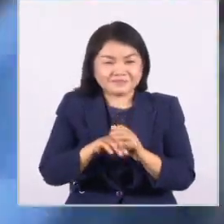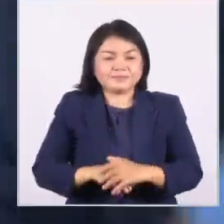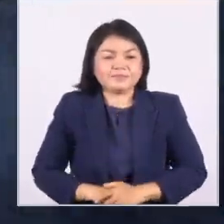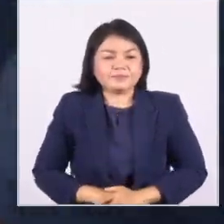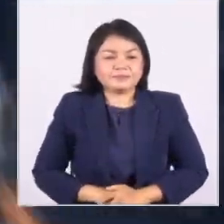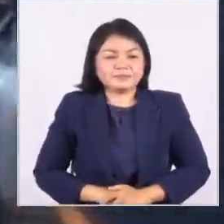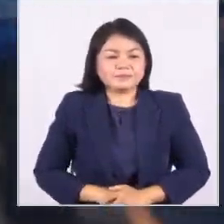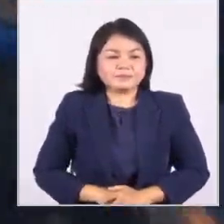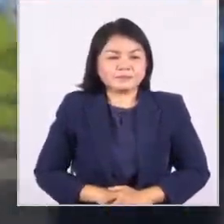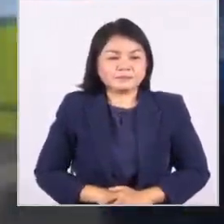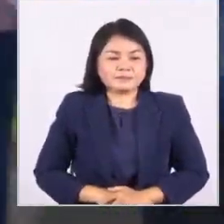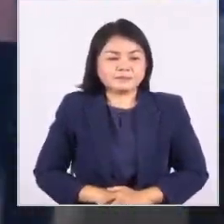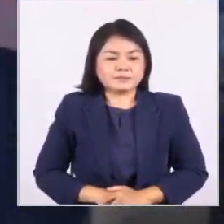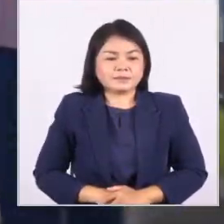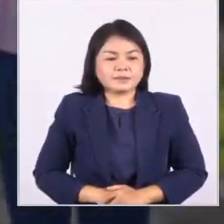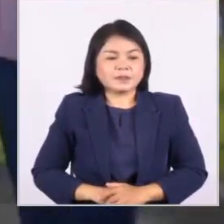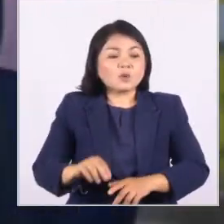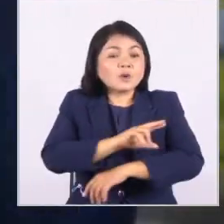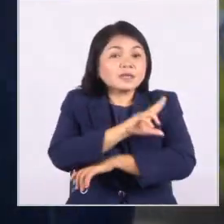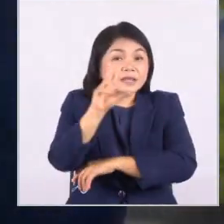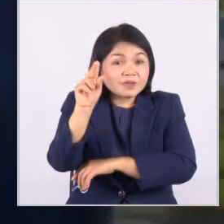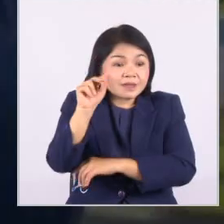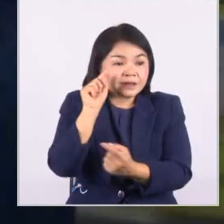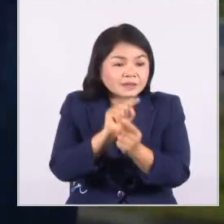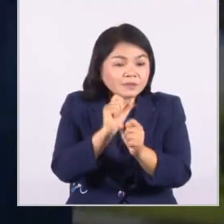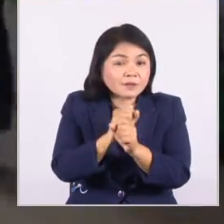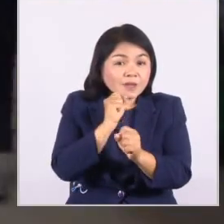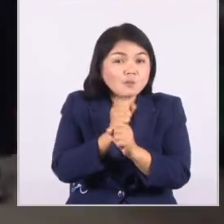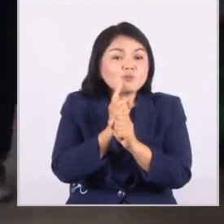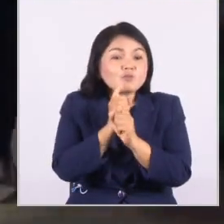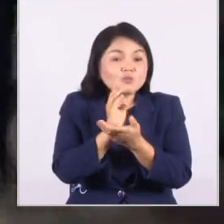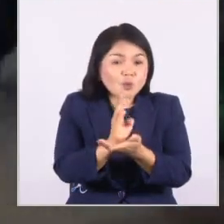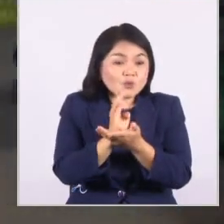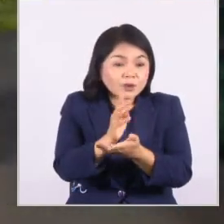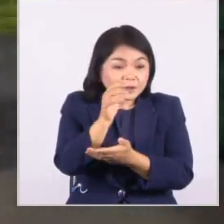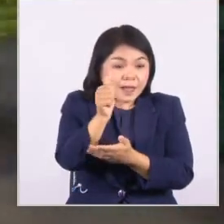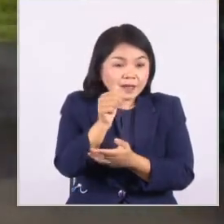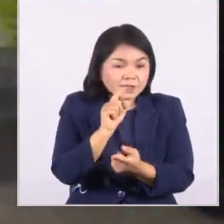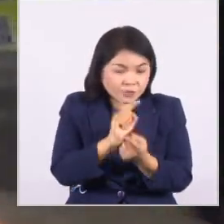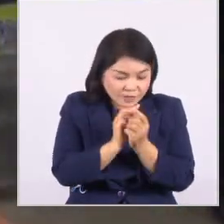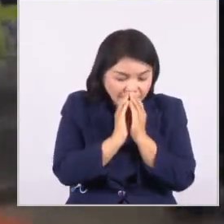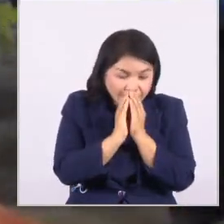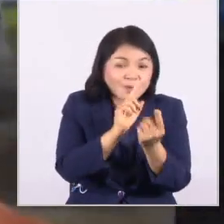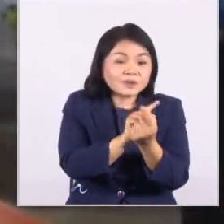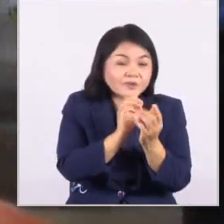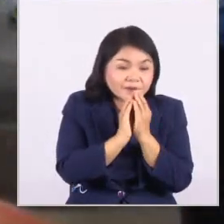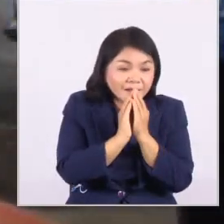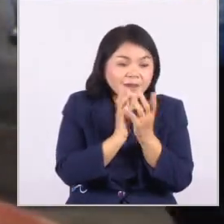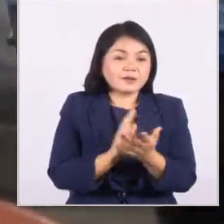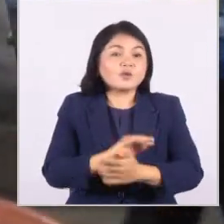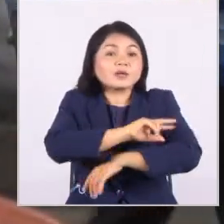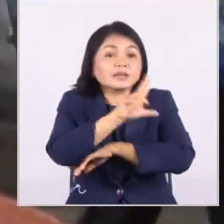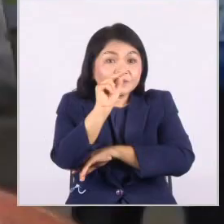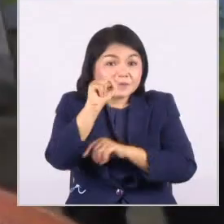สิทธิ์นิสานะครับมาดูตอนอยู่เรือตาคนใหม่นาบุญนะครับพี่ครับผม สวัสดีค่ะสวัสดีค่ะ สามสิทธิ์นิสานุนะ